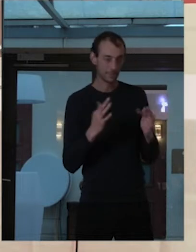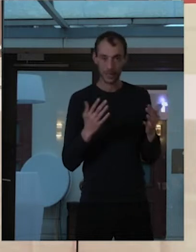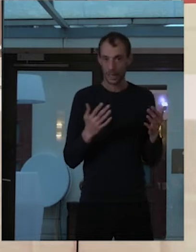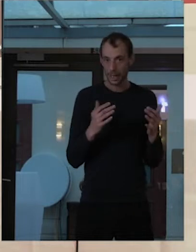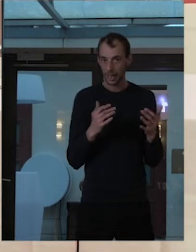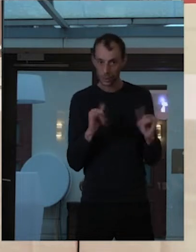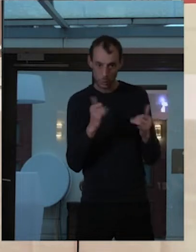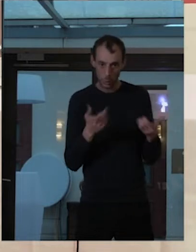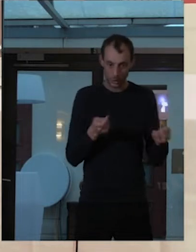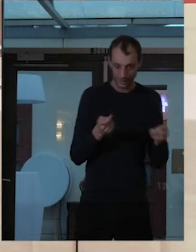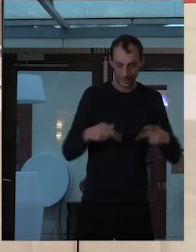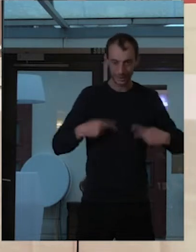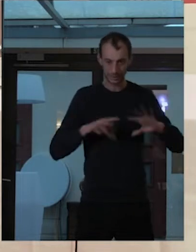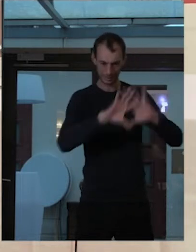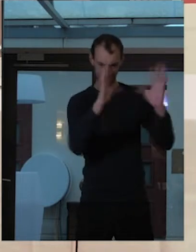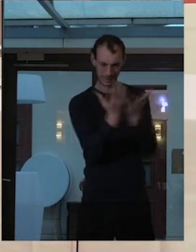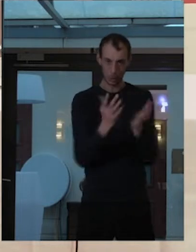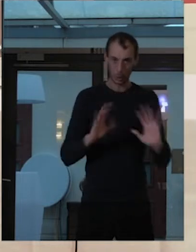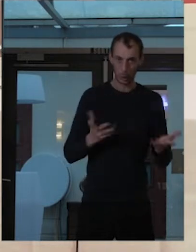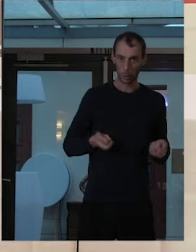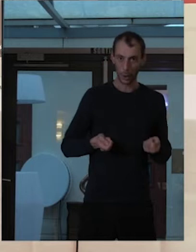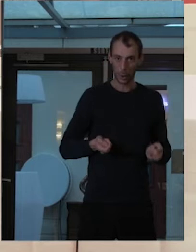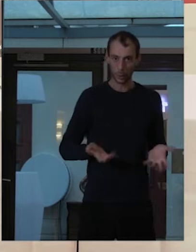C'est très large. C'est vaste. Hein,